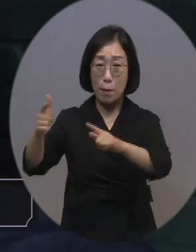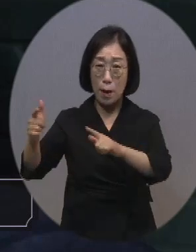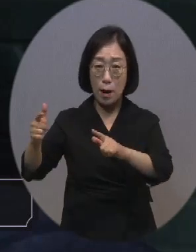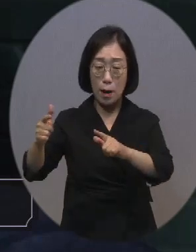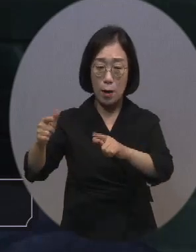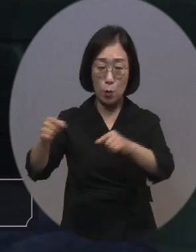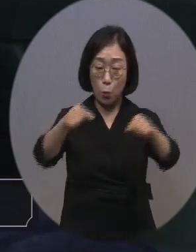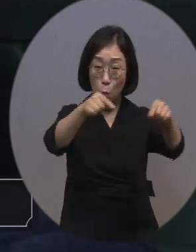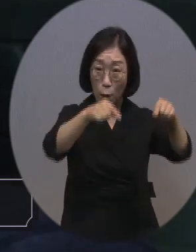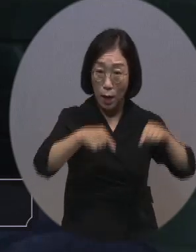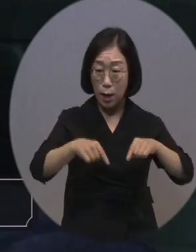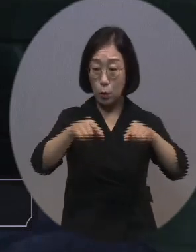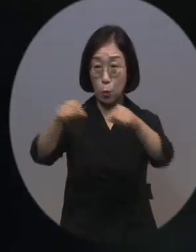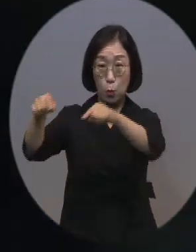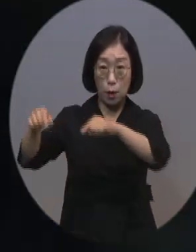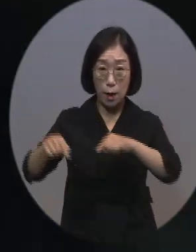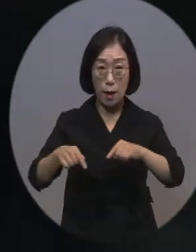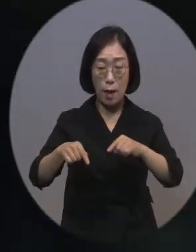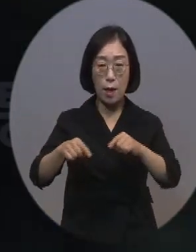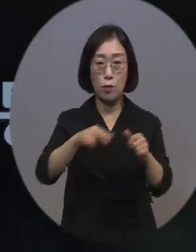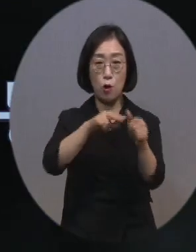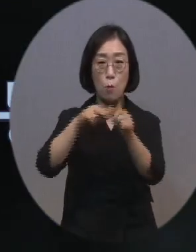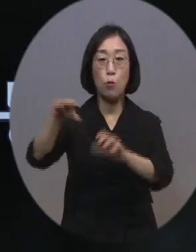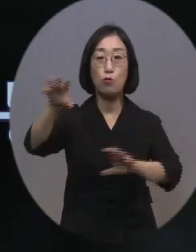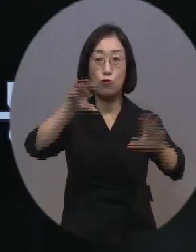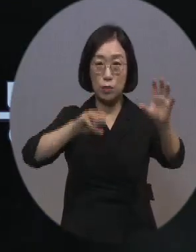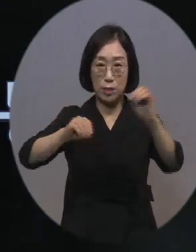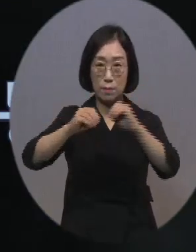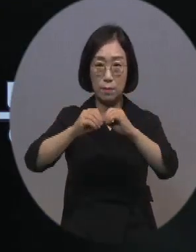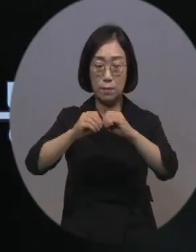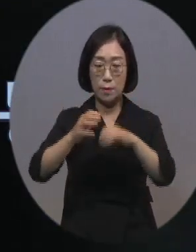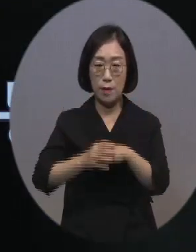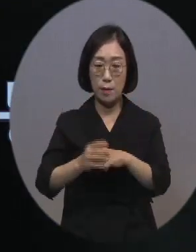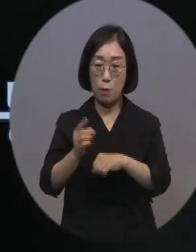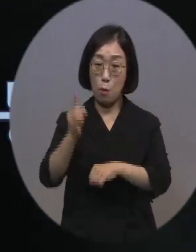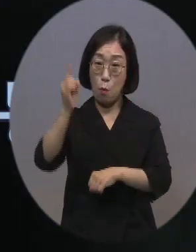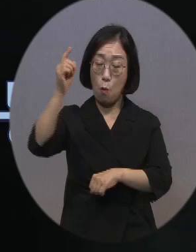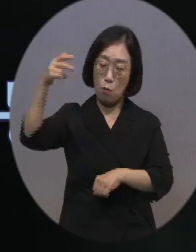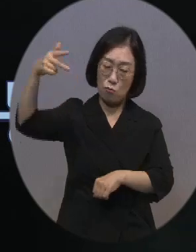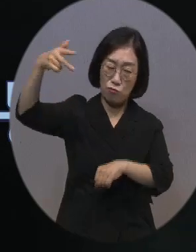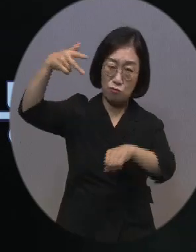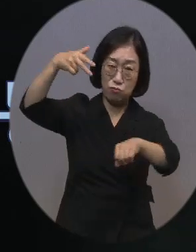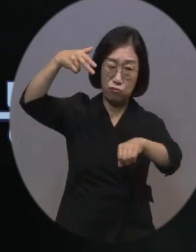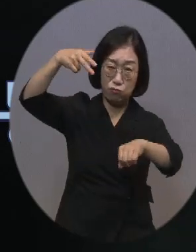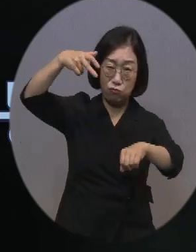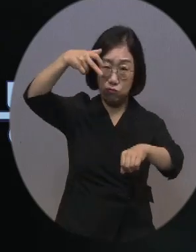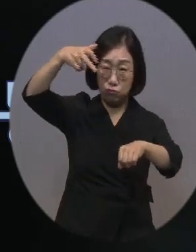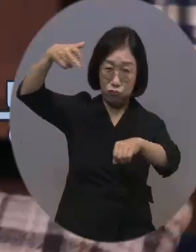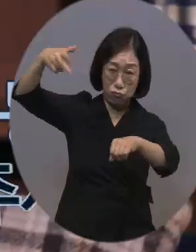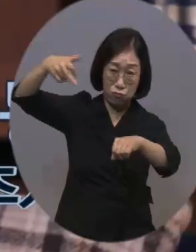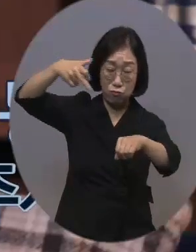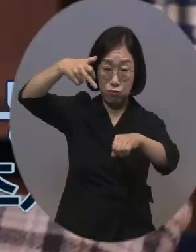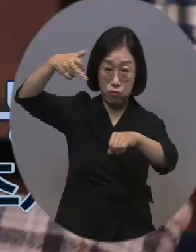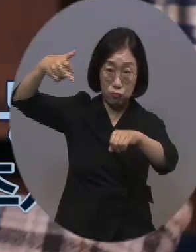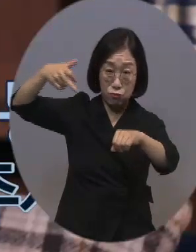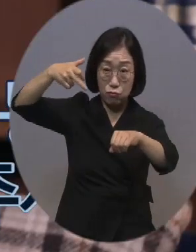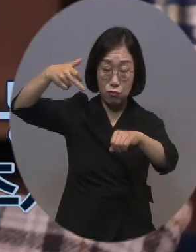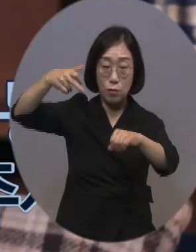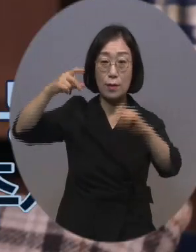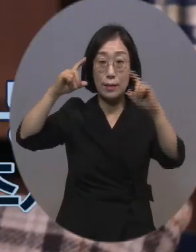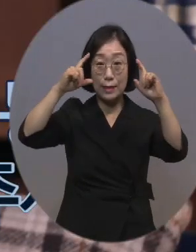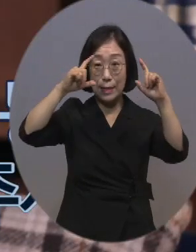정보를 수집하려고 노력을 하고 있습니다. 예를 들어서 뭐 위성사진 분석하는 방법도 있고